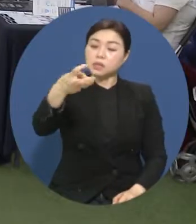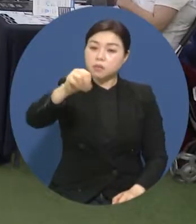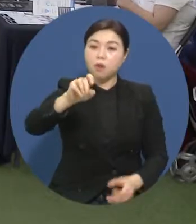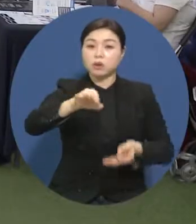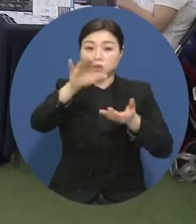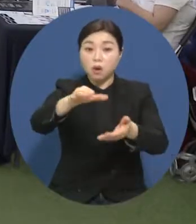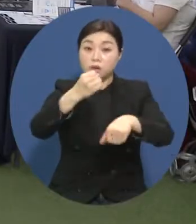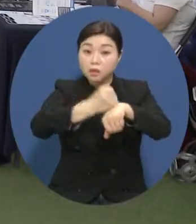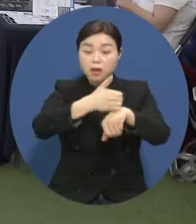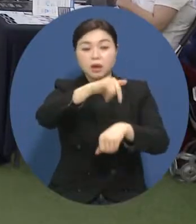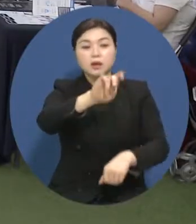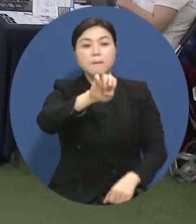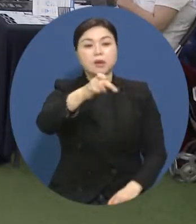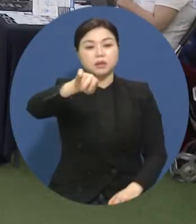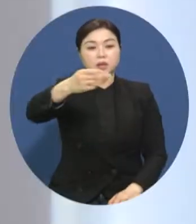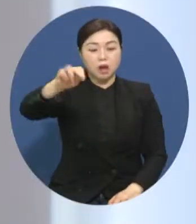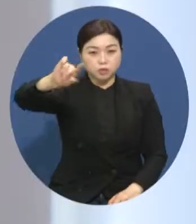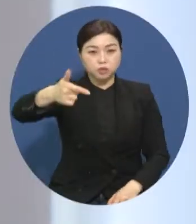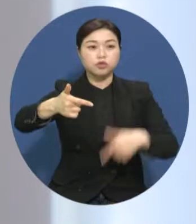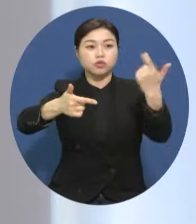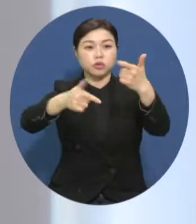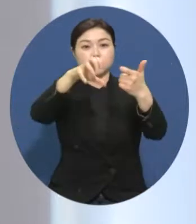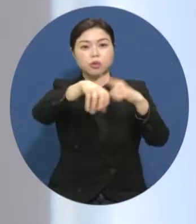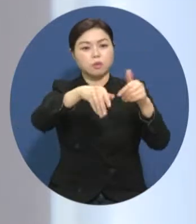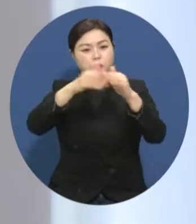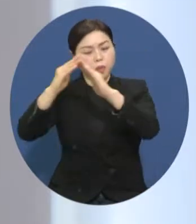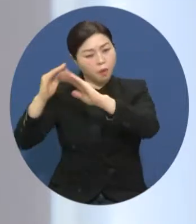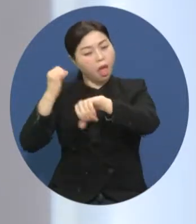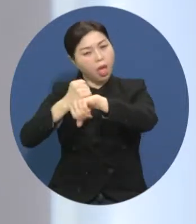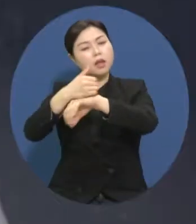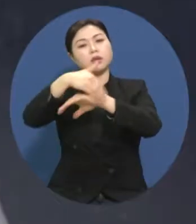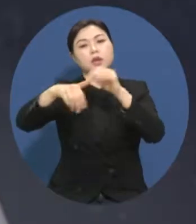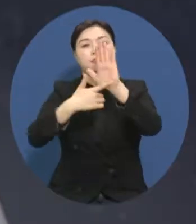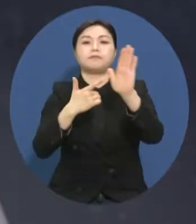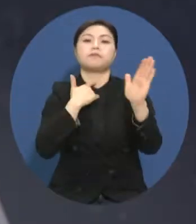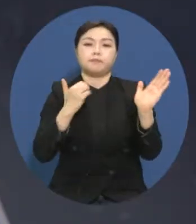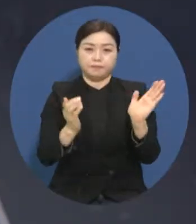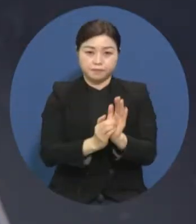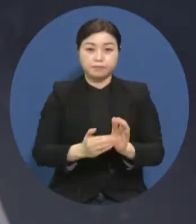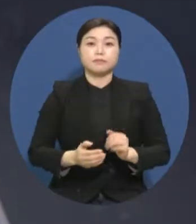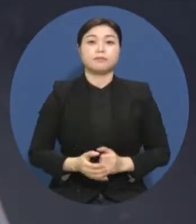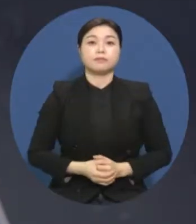지원해 캠퍼스타운 60개를 조성할 계획을 밝힌 바 있습니다.